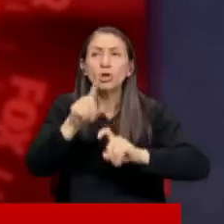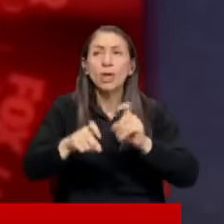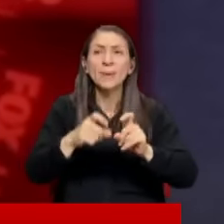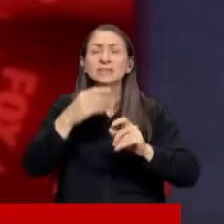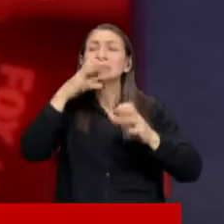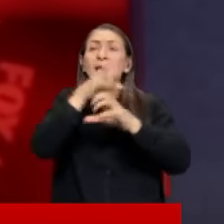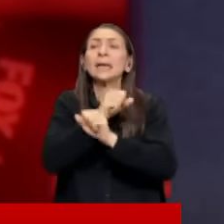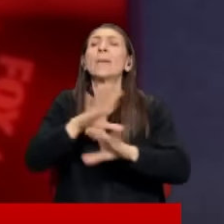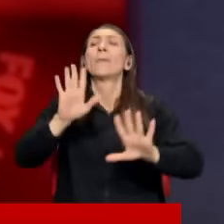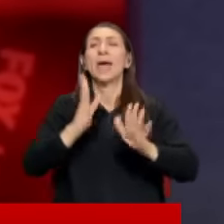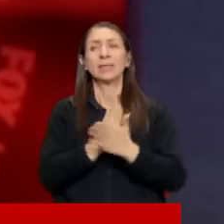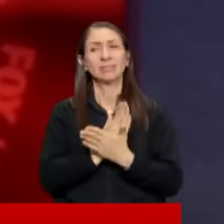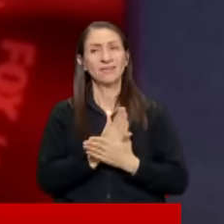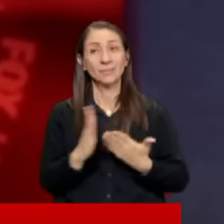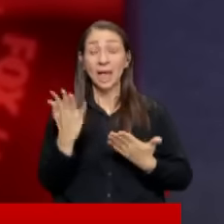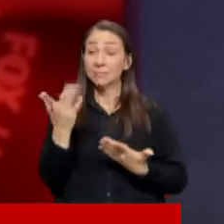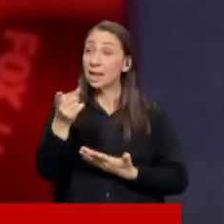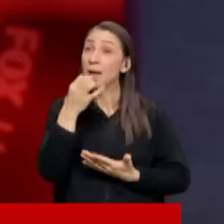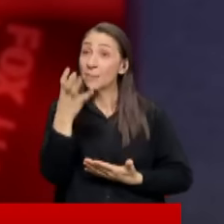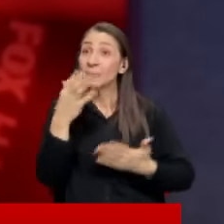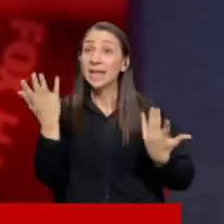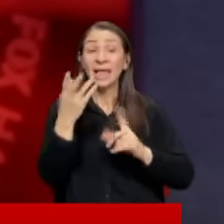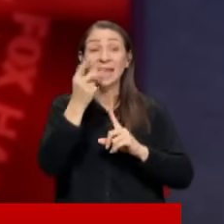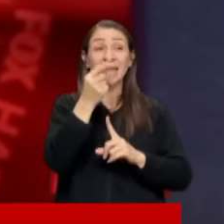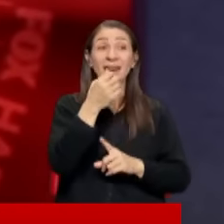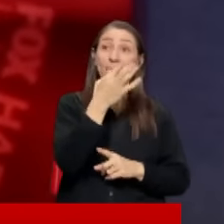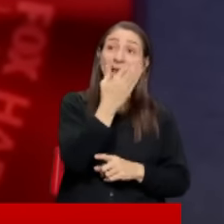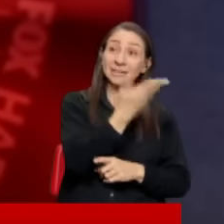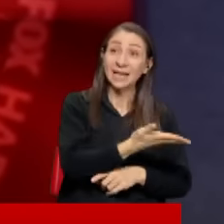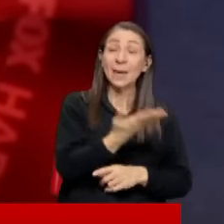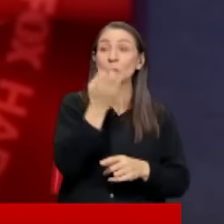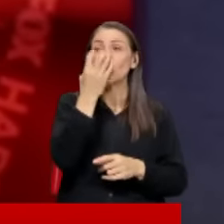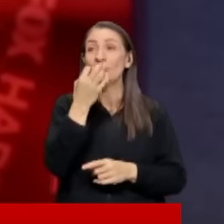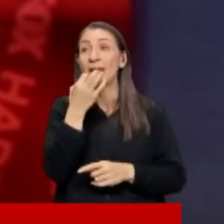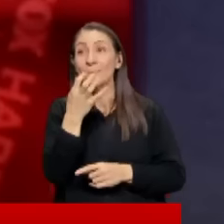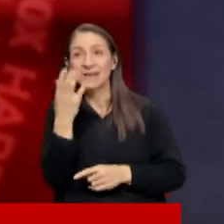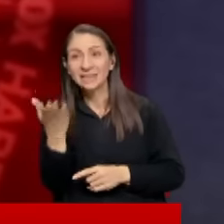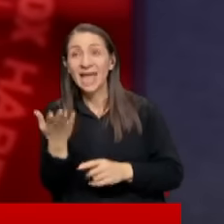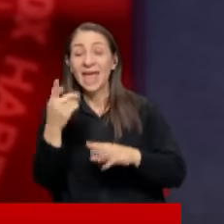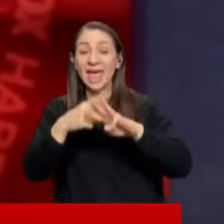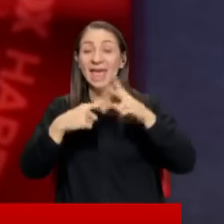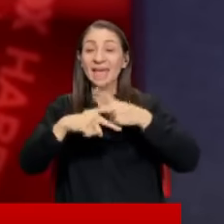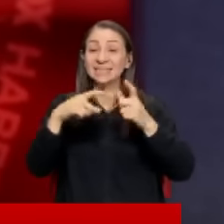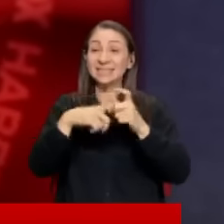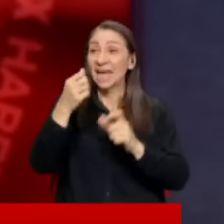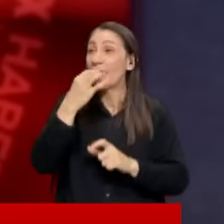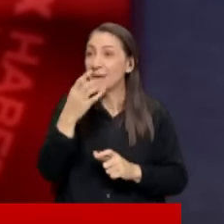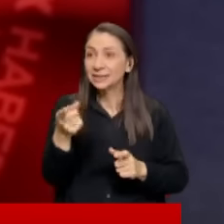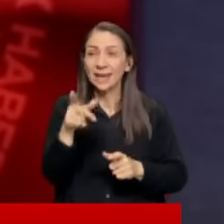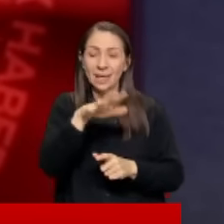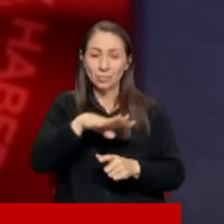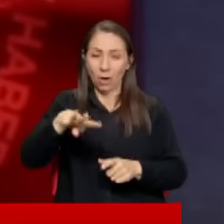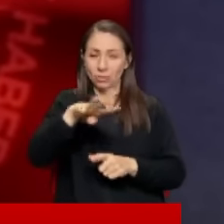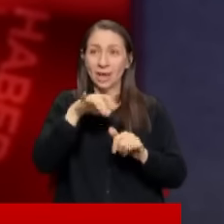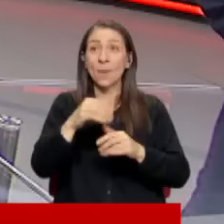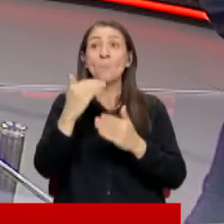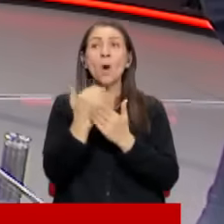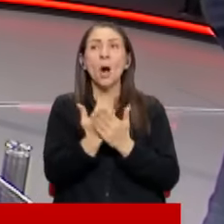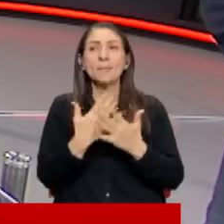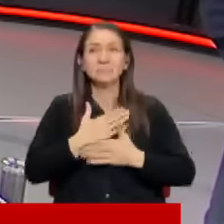saklamamaya devam edeceğiz. Hem senin bülteninde, hem İlker'in bülteninde, hem Gülbin'in bülteninde, hem Ezgi'nin bülteninde ve